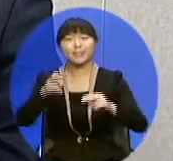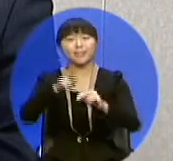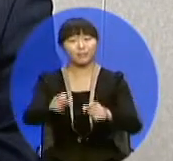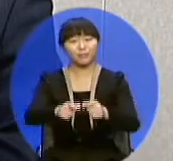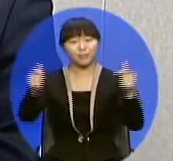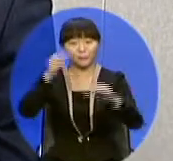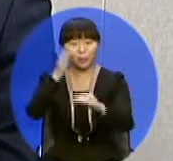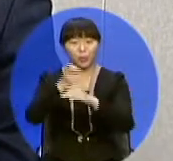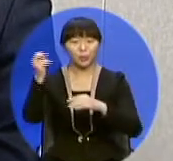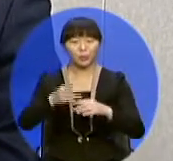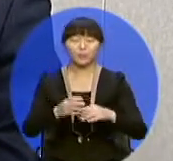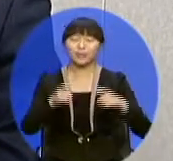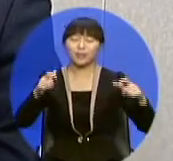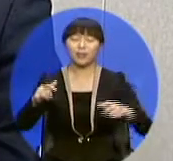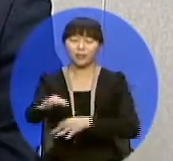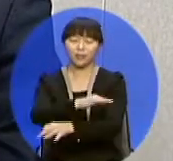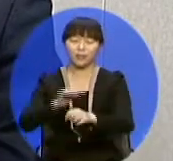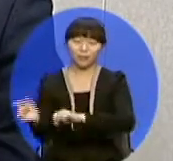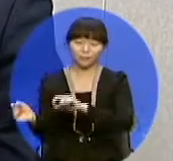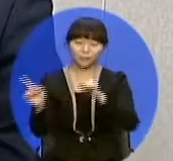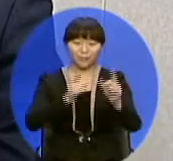있고 또 지역 경제가 살아나고 있고